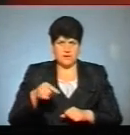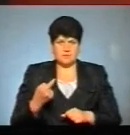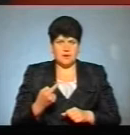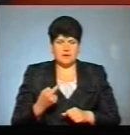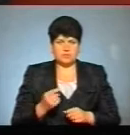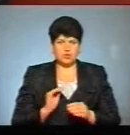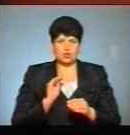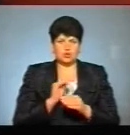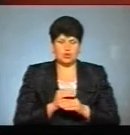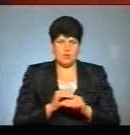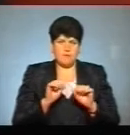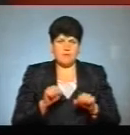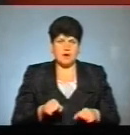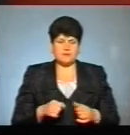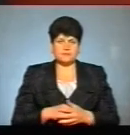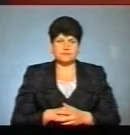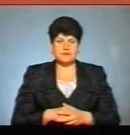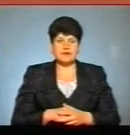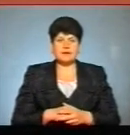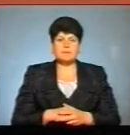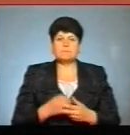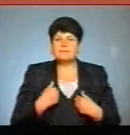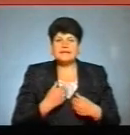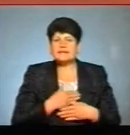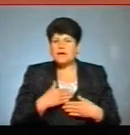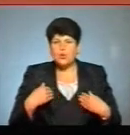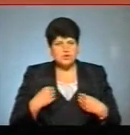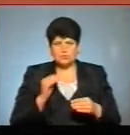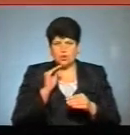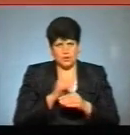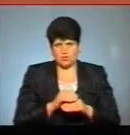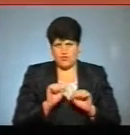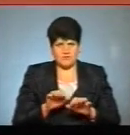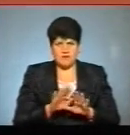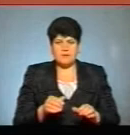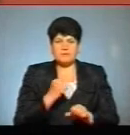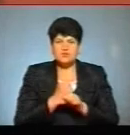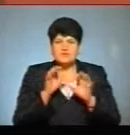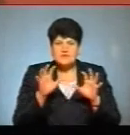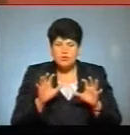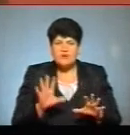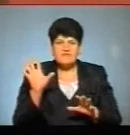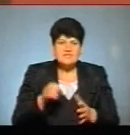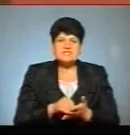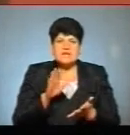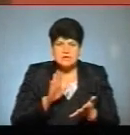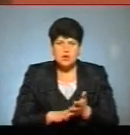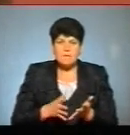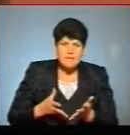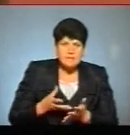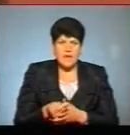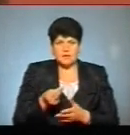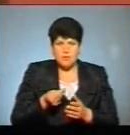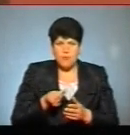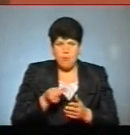себе додаткових прав, зокрема, вже на мітинг. Та ми ж не хочемо додаткових прав, ми працюємо в законодавчому полі, ми всі зареєстровані, ми всі сплачуємо